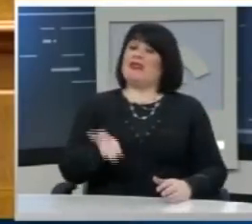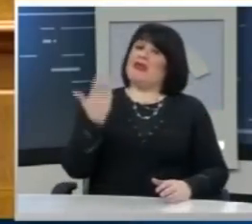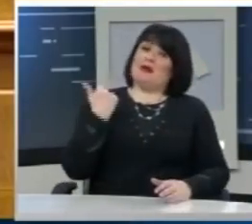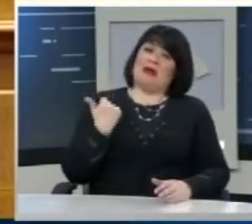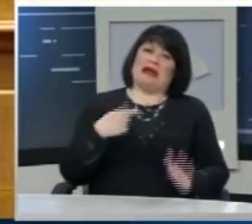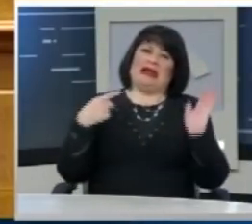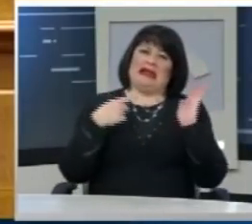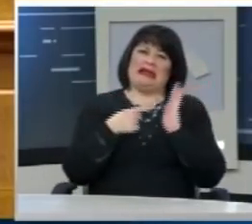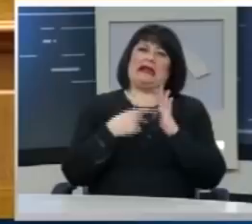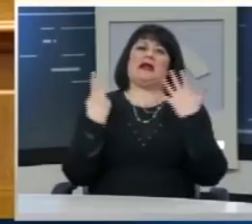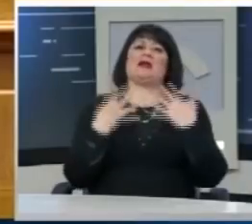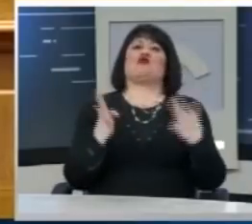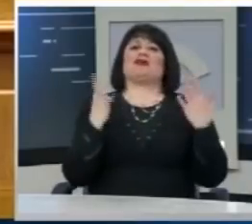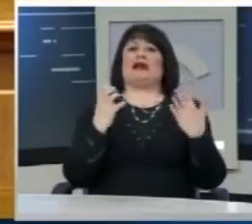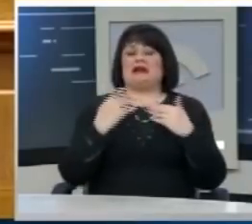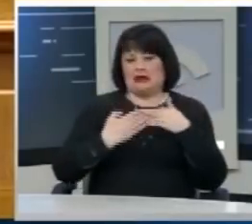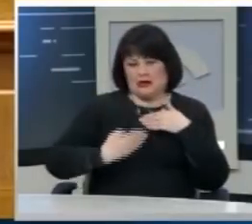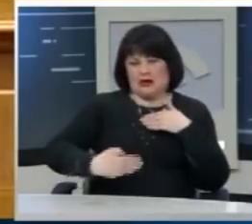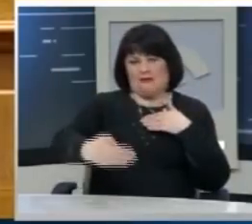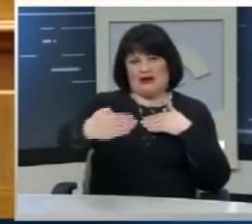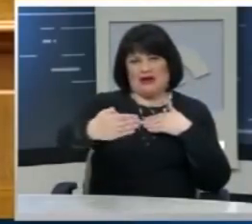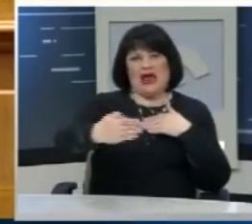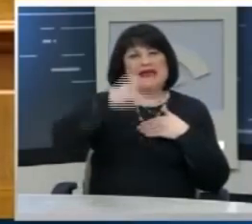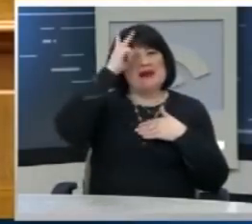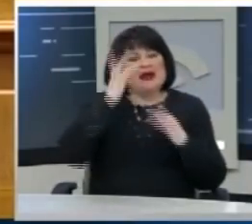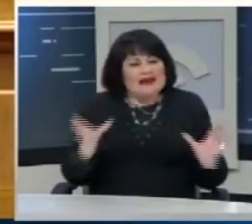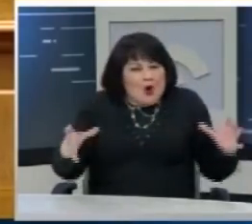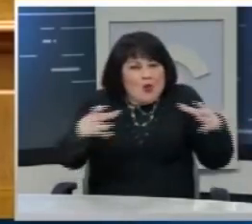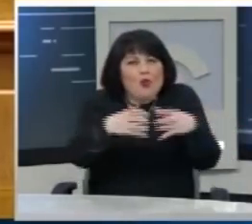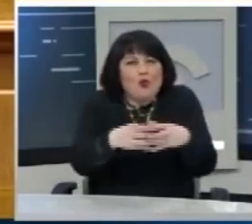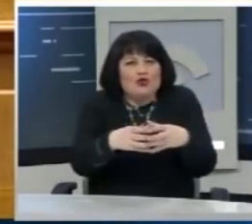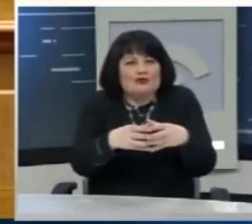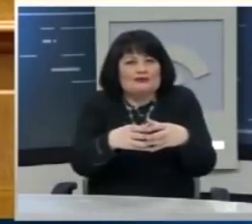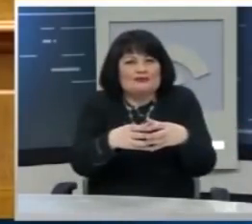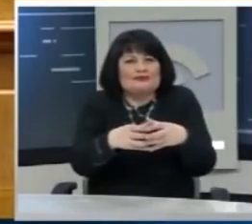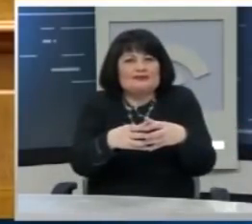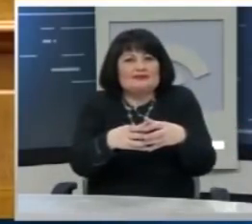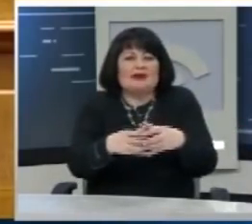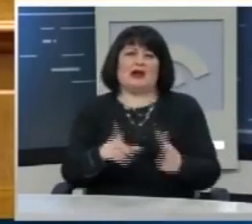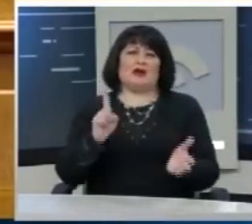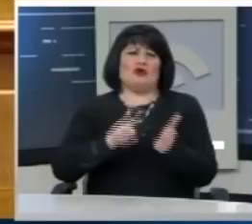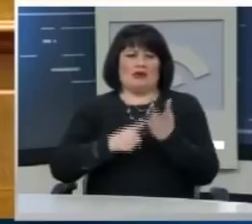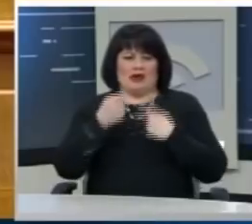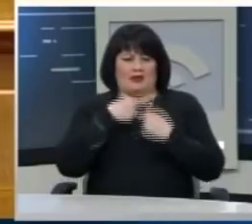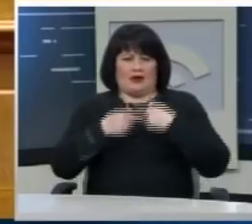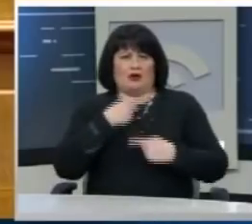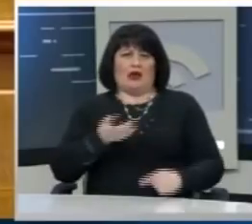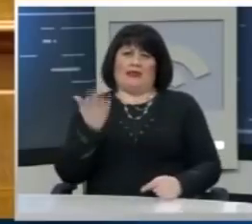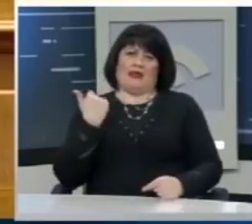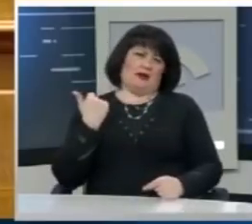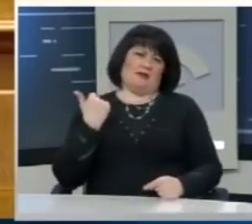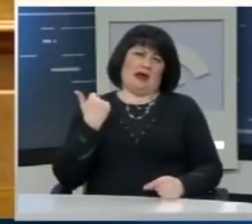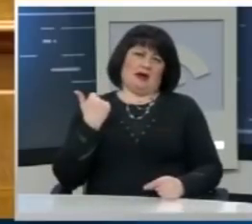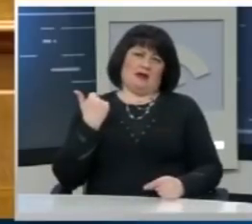το 1990 και δόθε με την επανένωση της Γερμανίας κανένα νομικό πρόσχημα πια για την